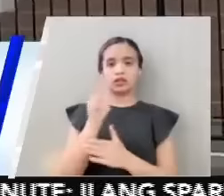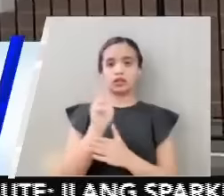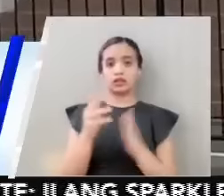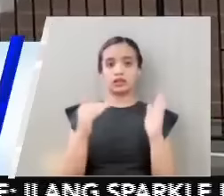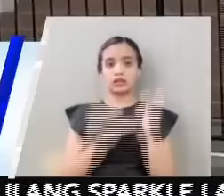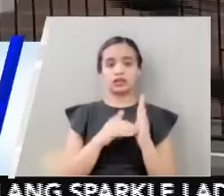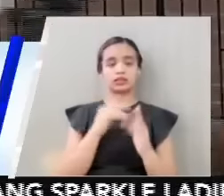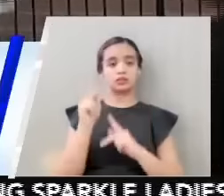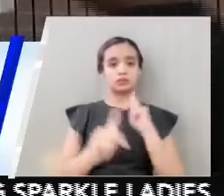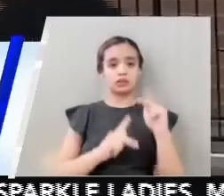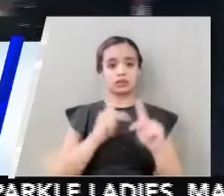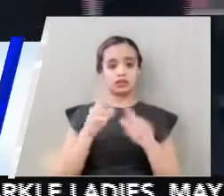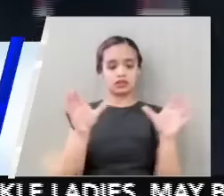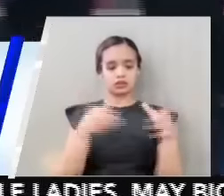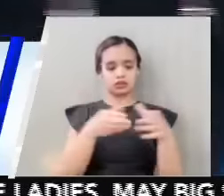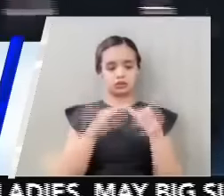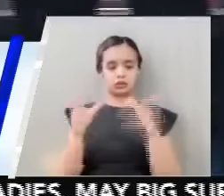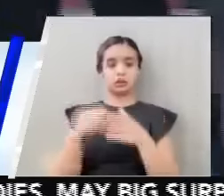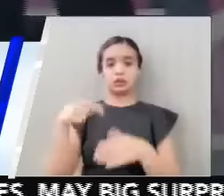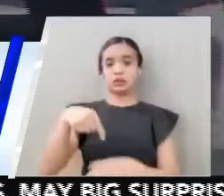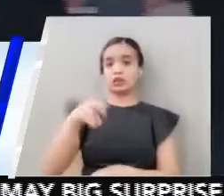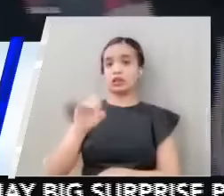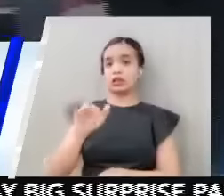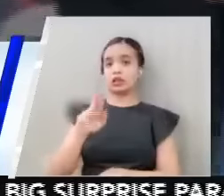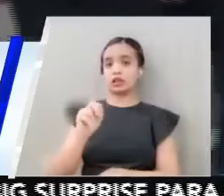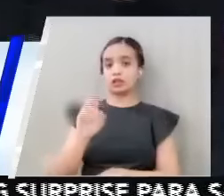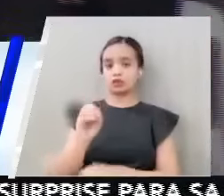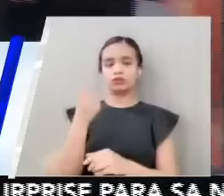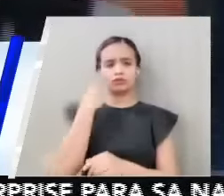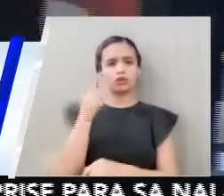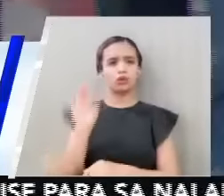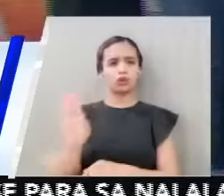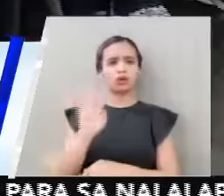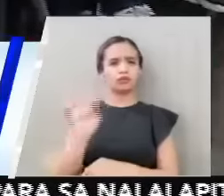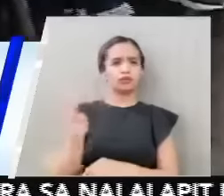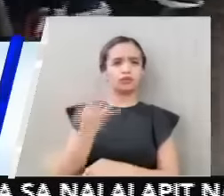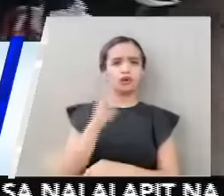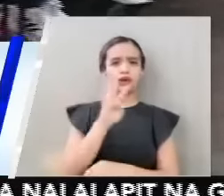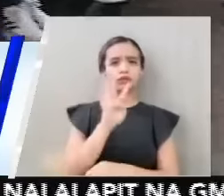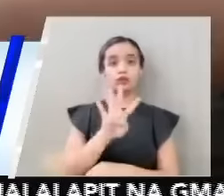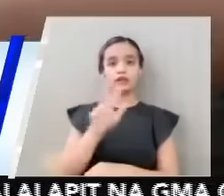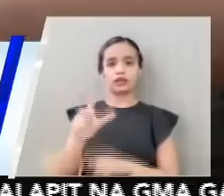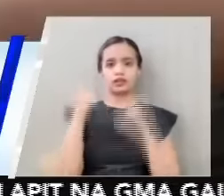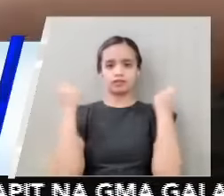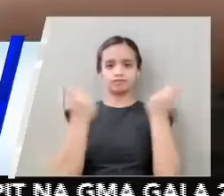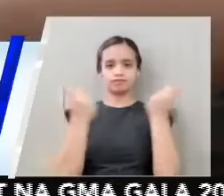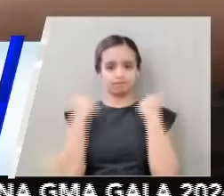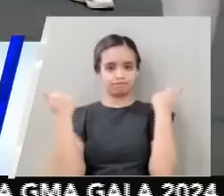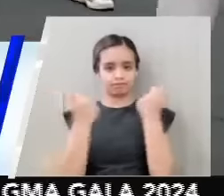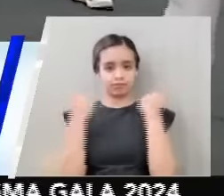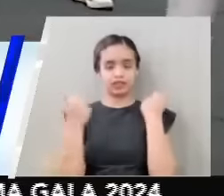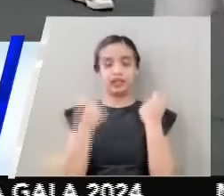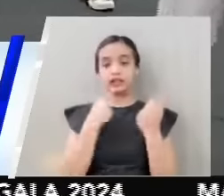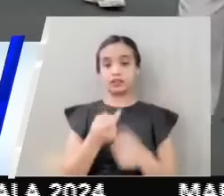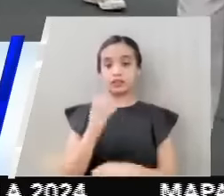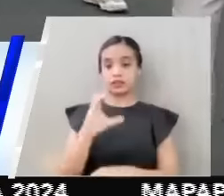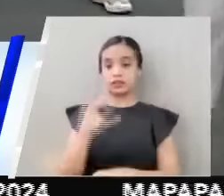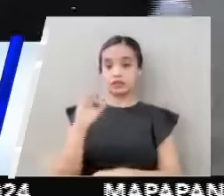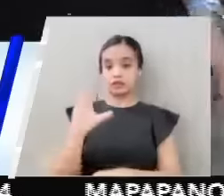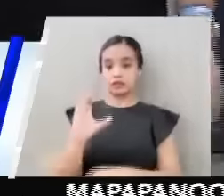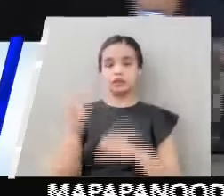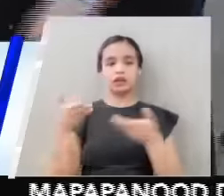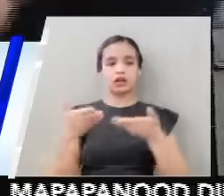Quirino Grandstand sa Maynila para sa kanilang ika-43 anibersaryo. Sabi ng CFC, pinapayagan ng simbahan ng